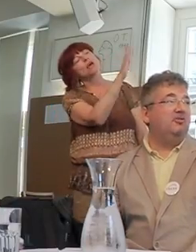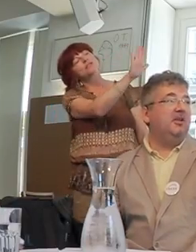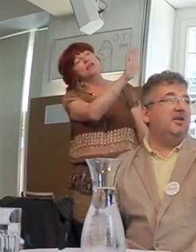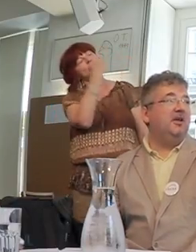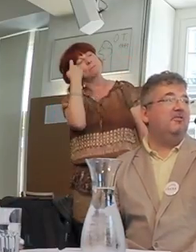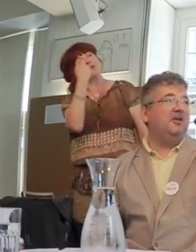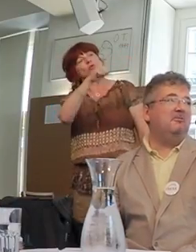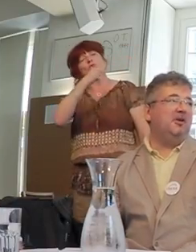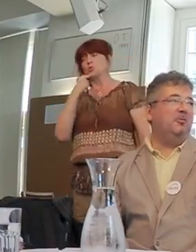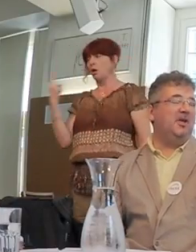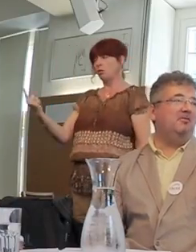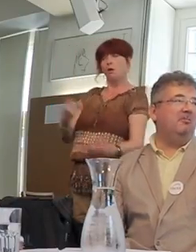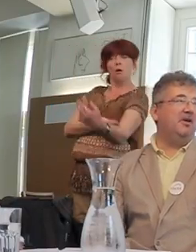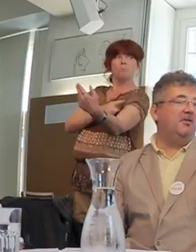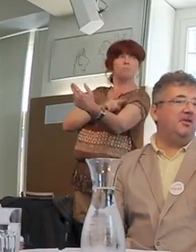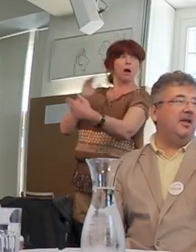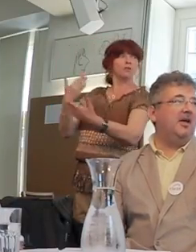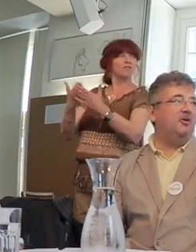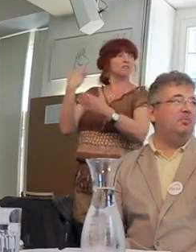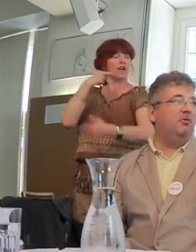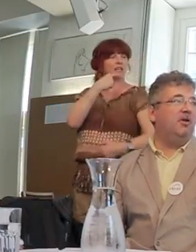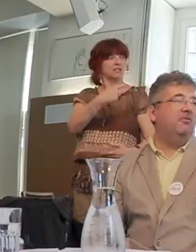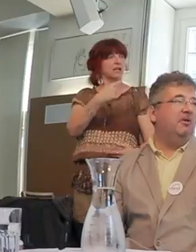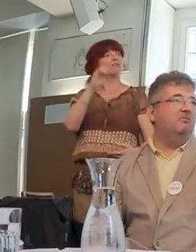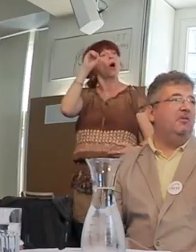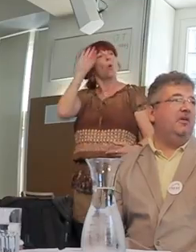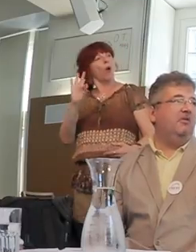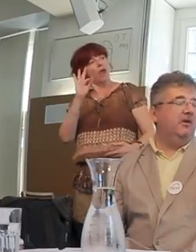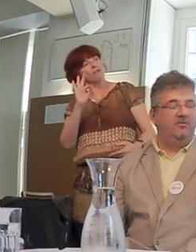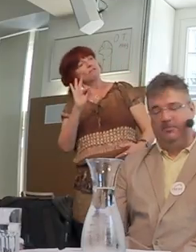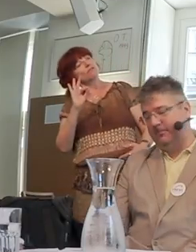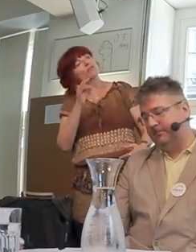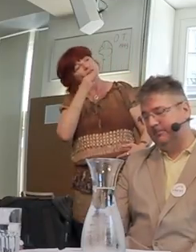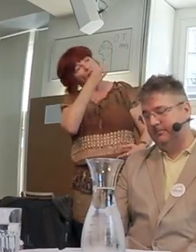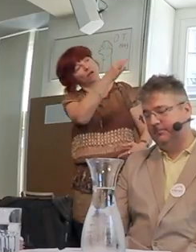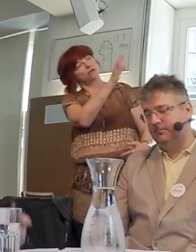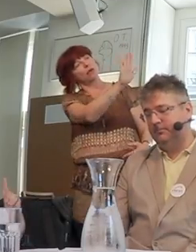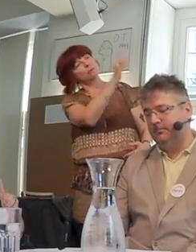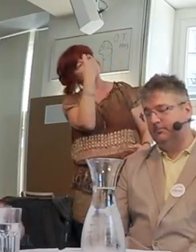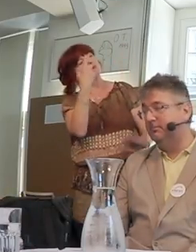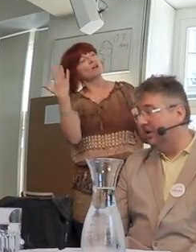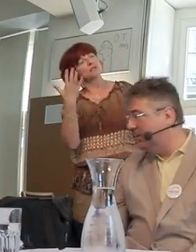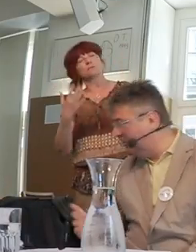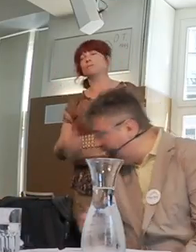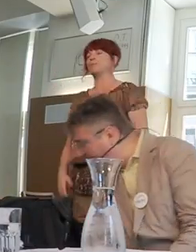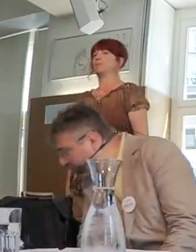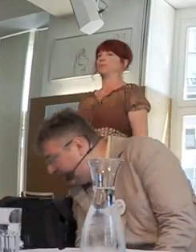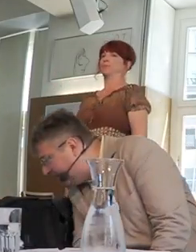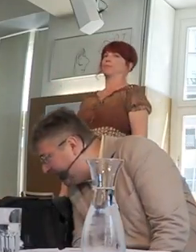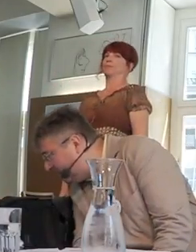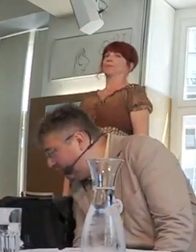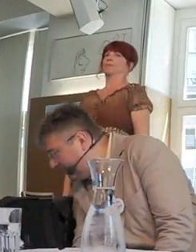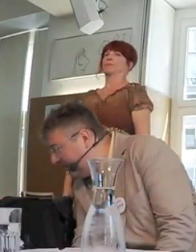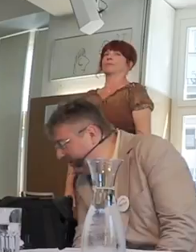Martin Landstätter hier gesagt hat, weil der ORF ja jetzt gerade angesprochen worden ist. Wie sehen Sie das? Ich wollte zuerst